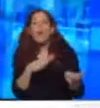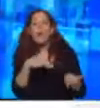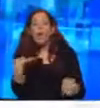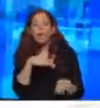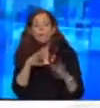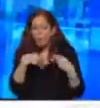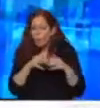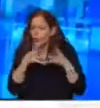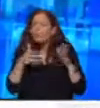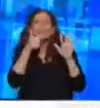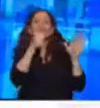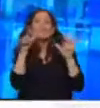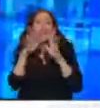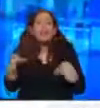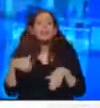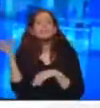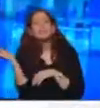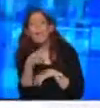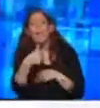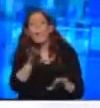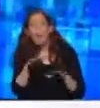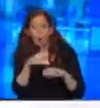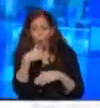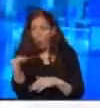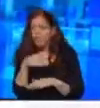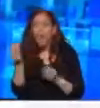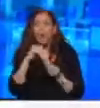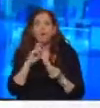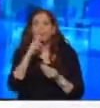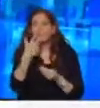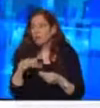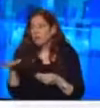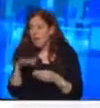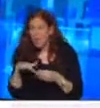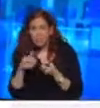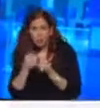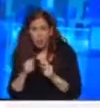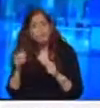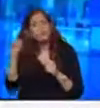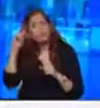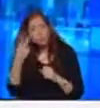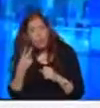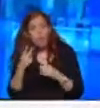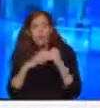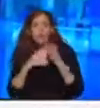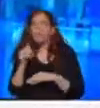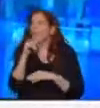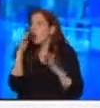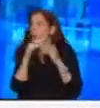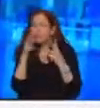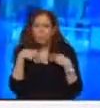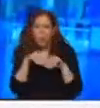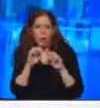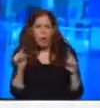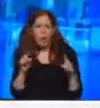עם 6 ו-7 ילדים יזרקו לרחוב, עוד 3 שנים הקרקע תשתחרר ויבנו שם שוב בתים ויגורו שם משפחות אחרות. בינתיים אותם משפחות